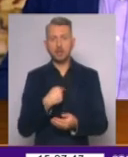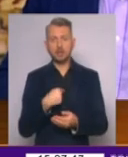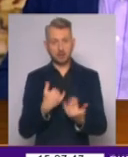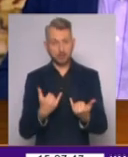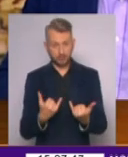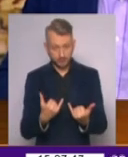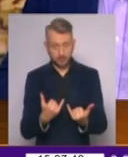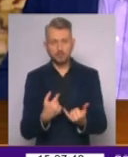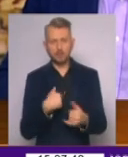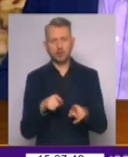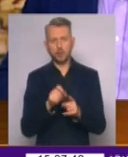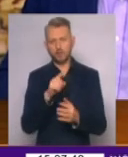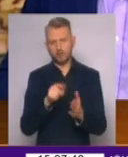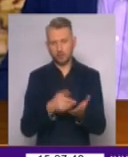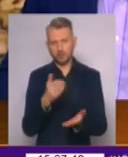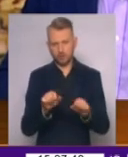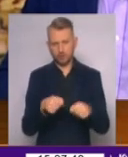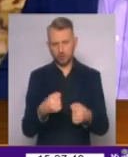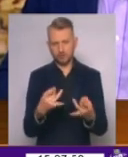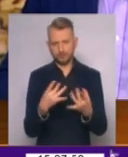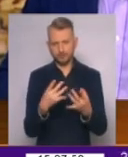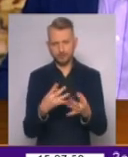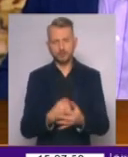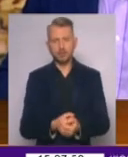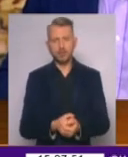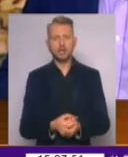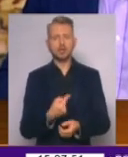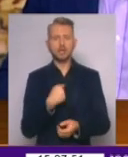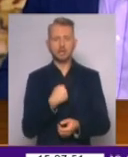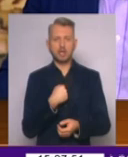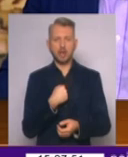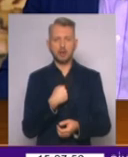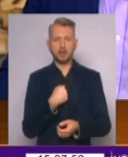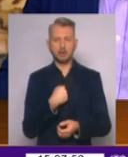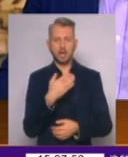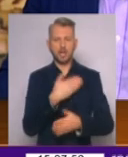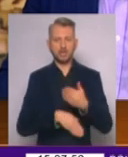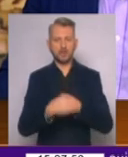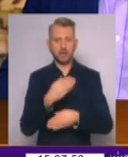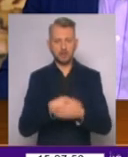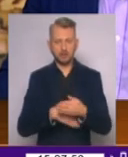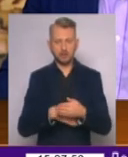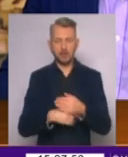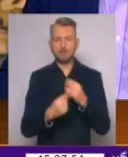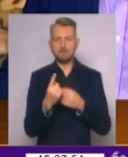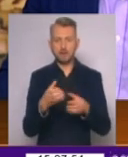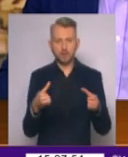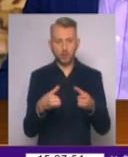мене такий вопрос, якщо можете. Так, звичайно, прошу. Я і інвалід. Я инвалид первой